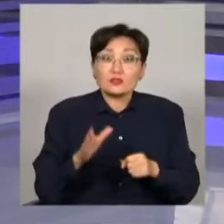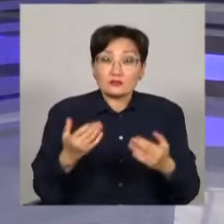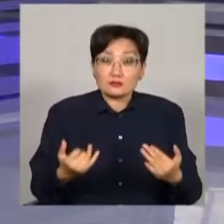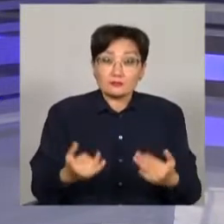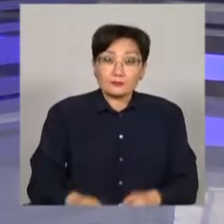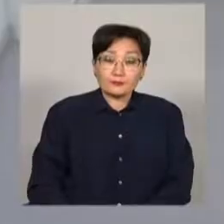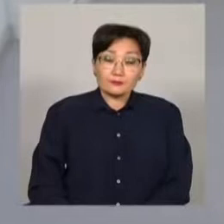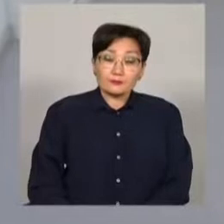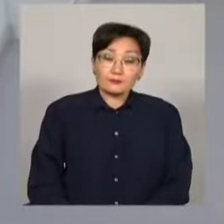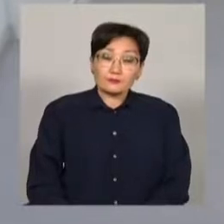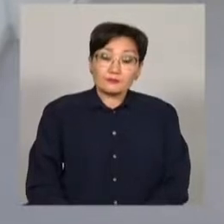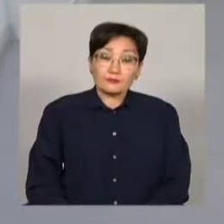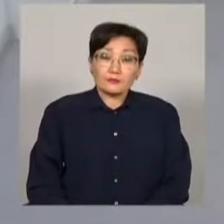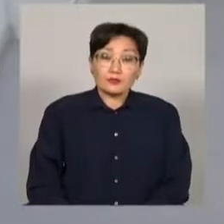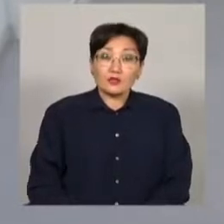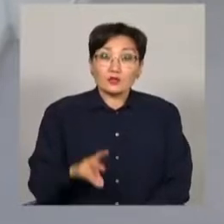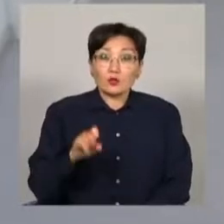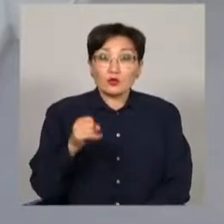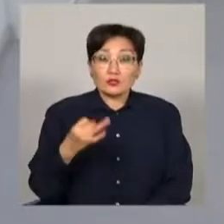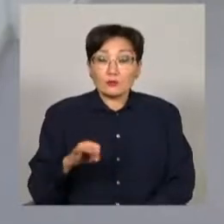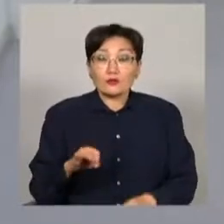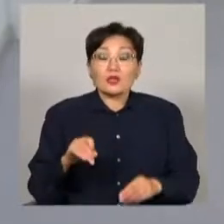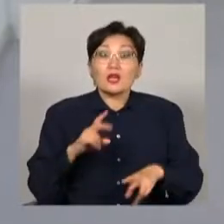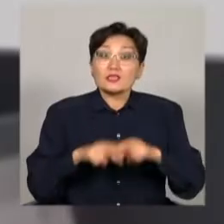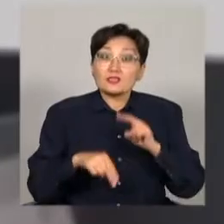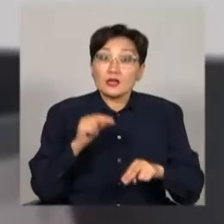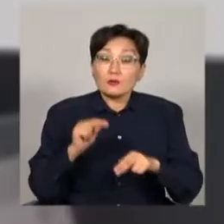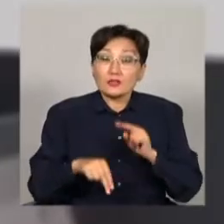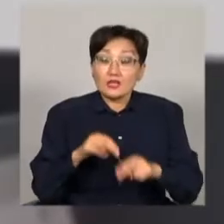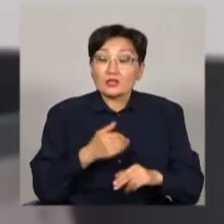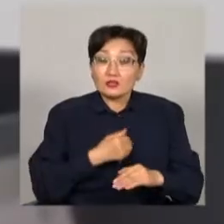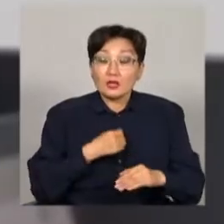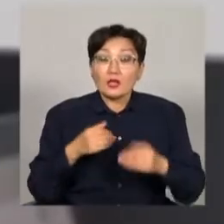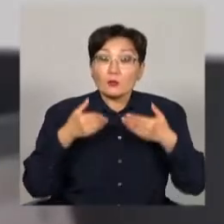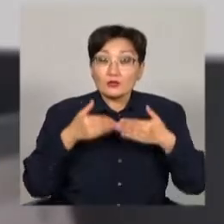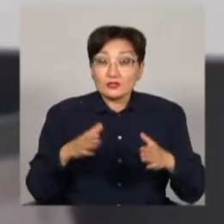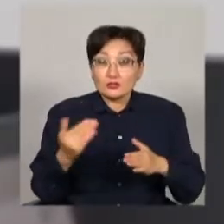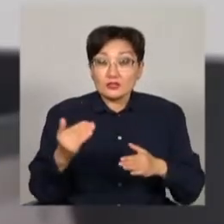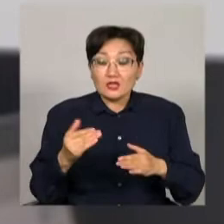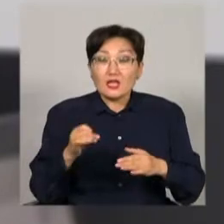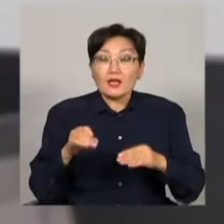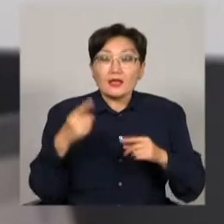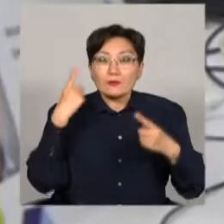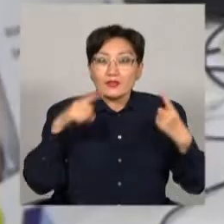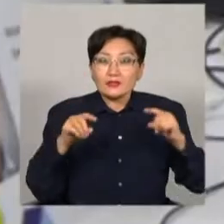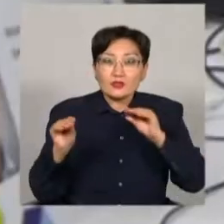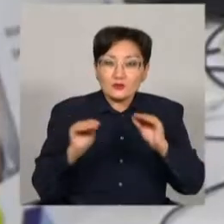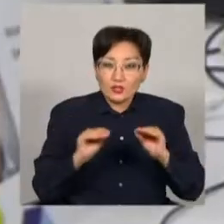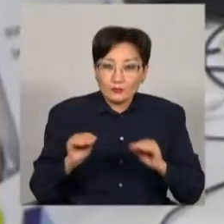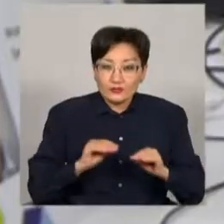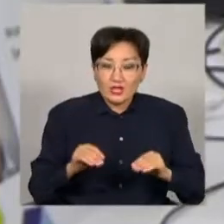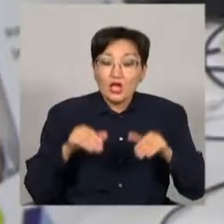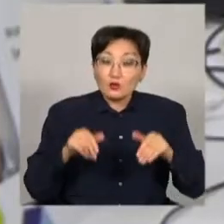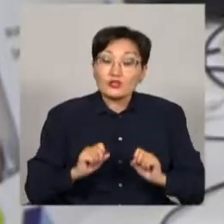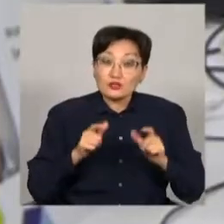тарқатады. Нұрай Жұмашева сәулетші болуды армандаған. Мектепті бітіргеннен кейін ол интерьер дизайнер мамандығын меңгеру үшін